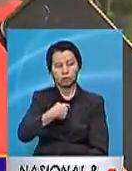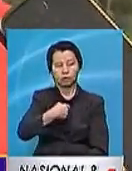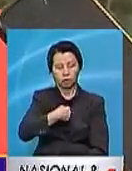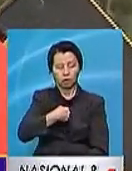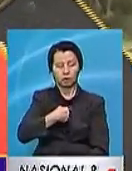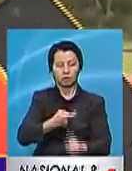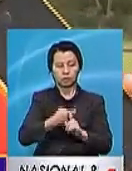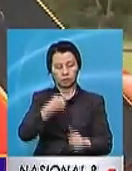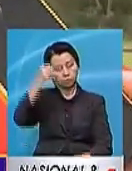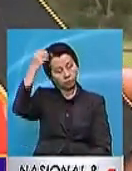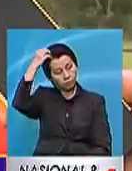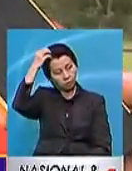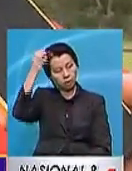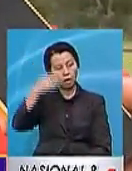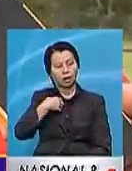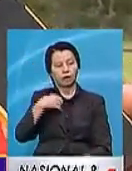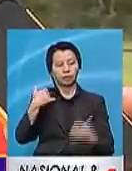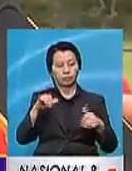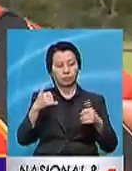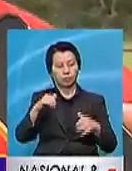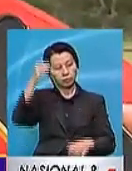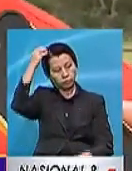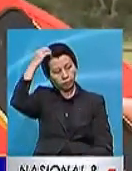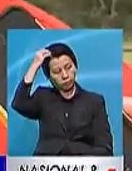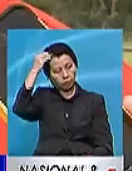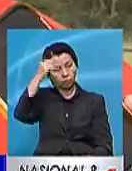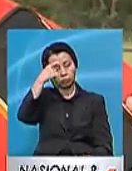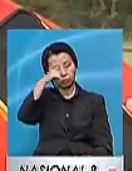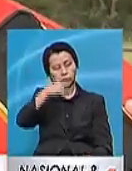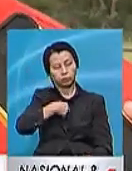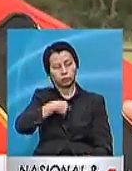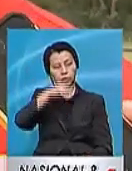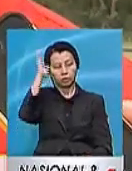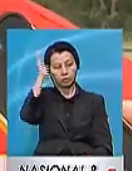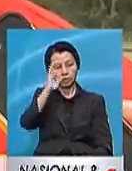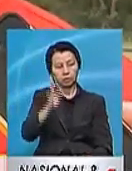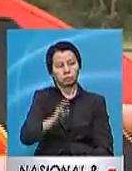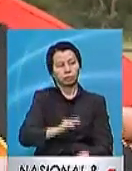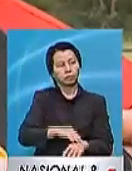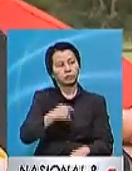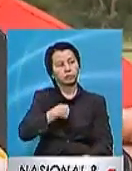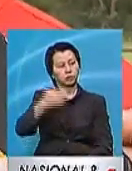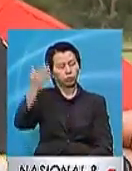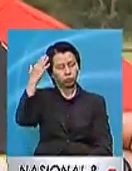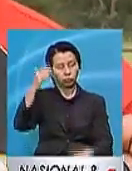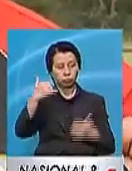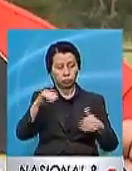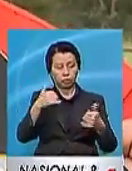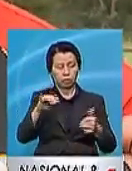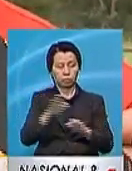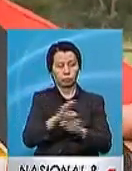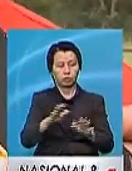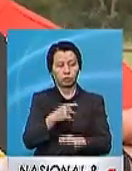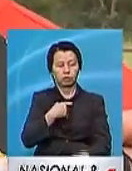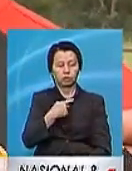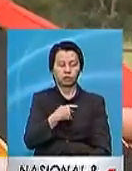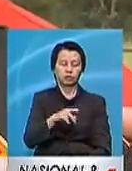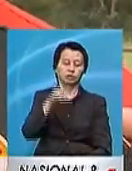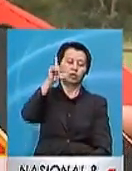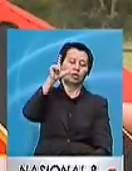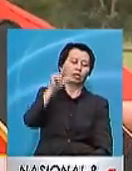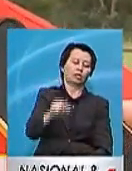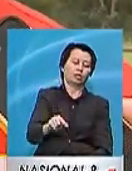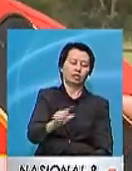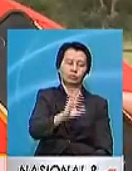pernah main Selangor bagi bagi saya Selangor tak pernah ataupun time saya dulu bukanlah kata kita merendahkan